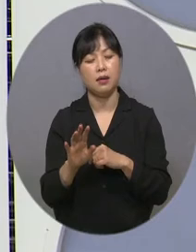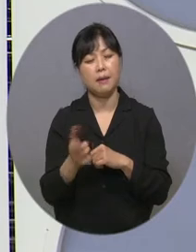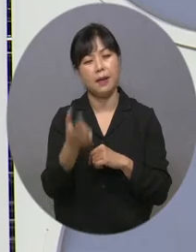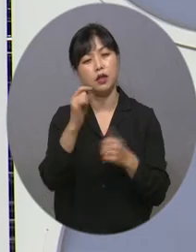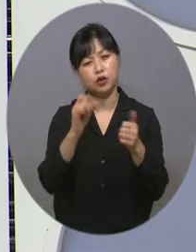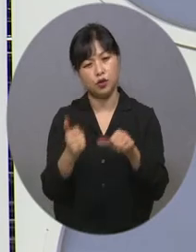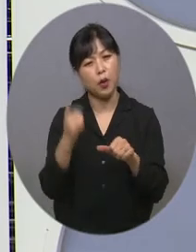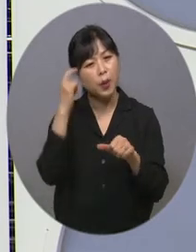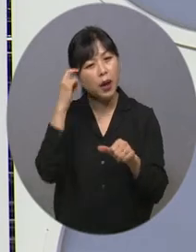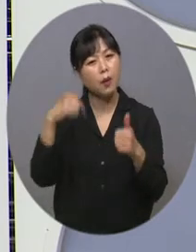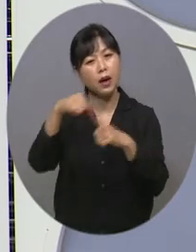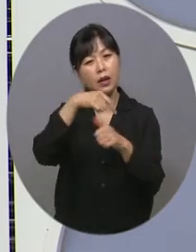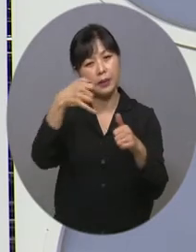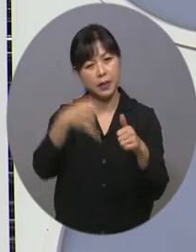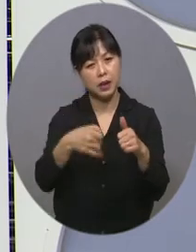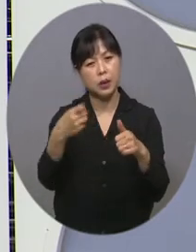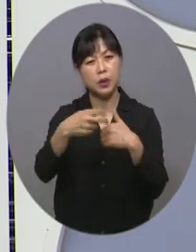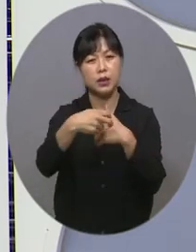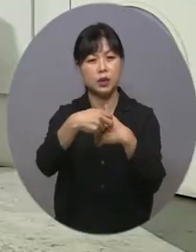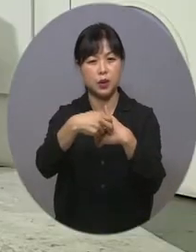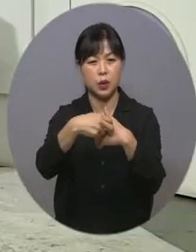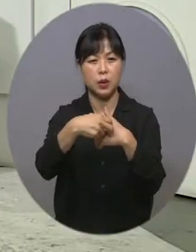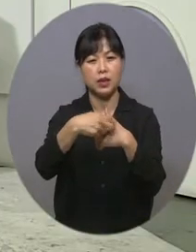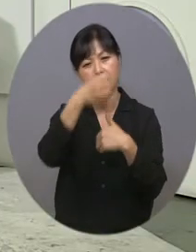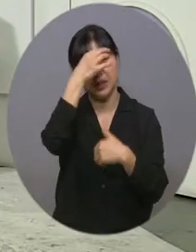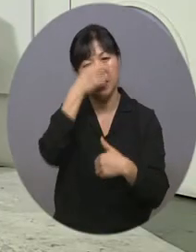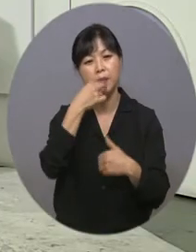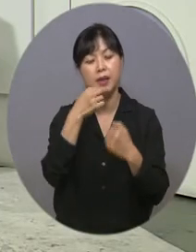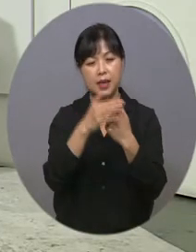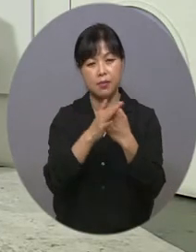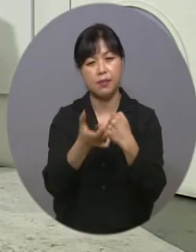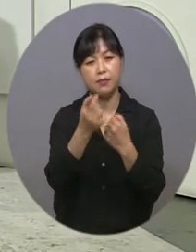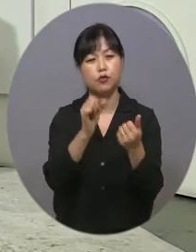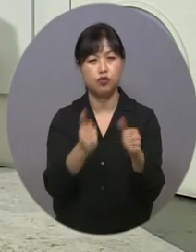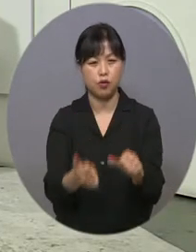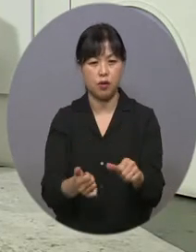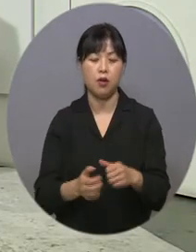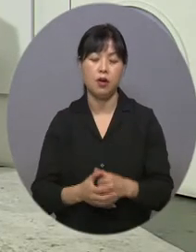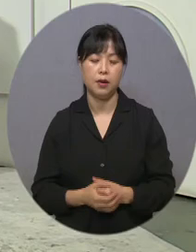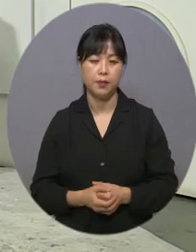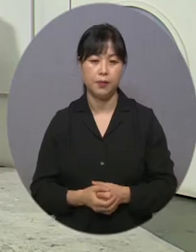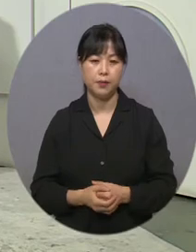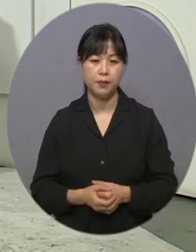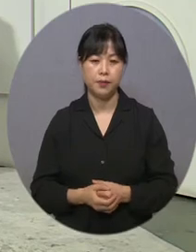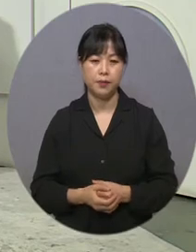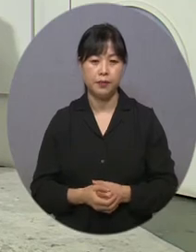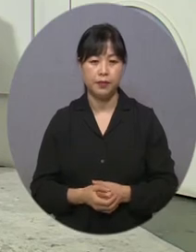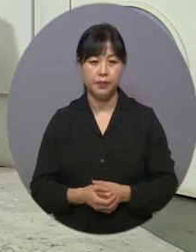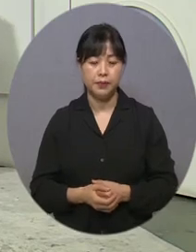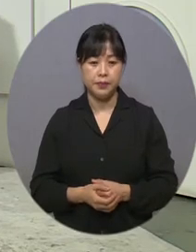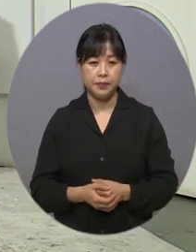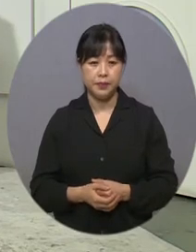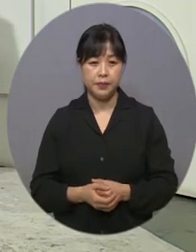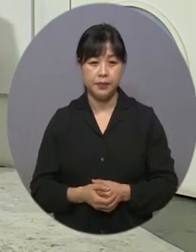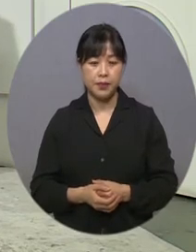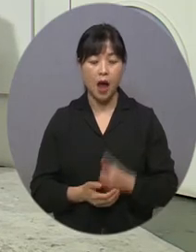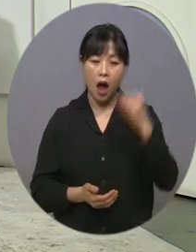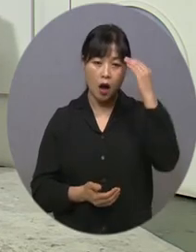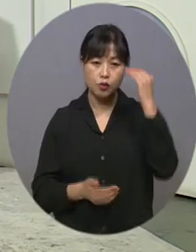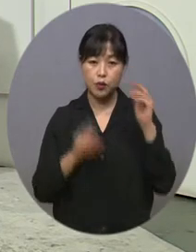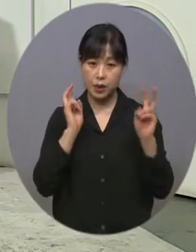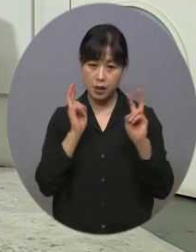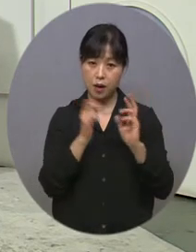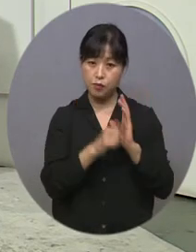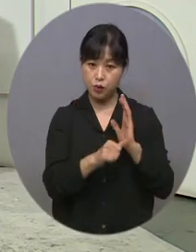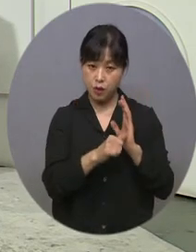환경 이런 것 때문에 아마 그런 게 아닌가 싶습니다. 근데 그 우리나라의 기업들의 상품이 예.